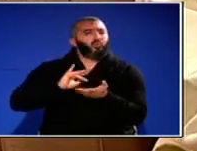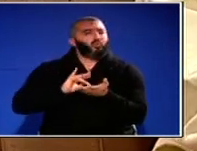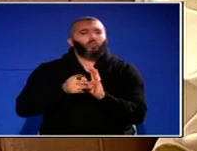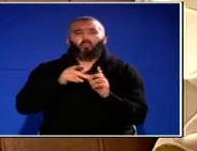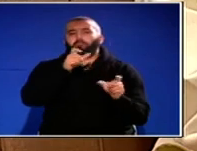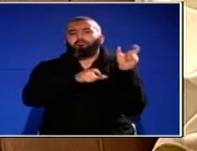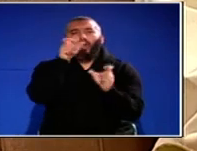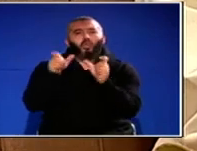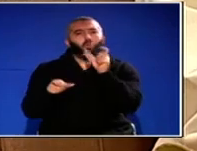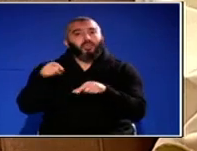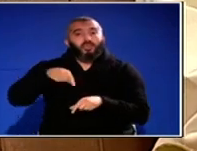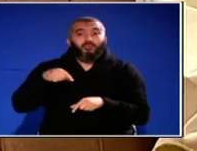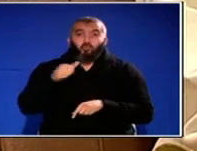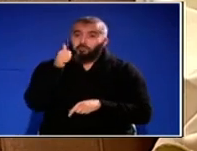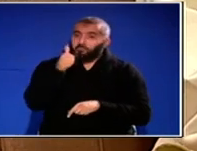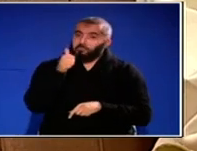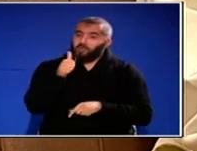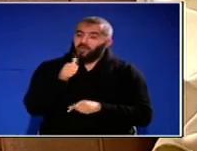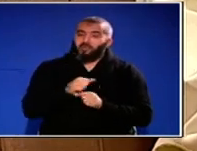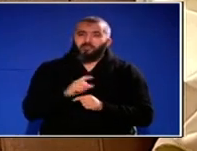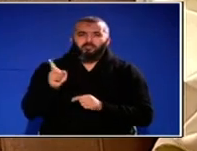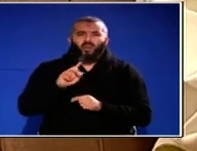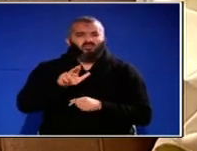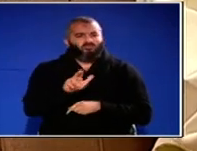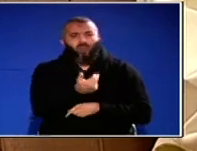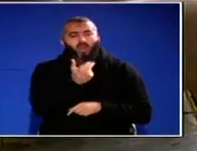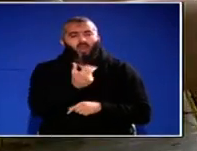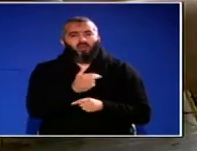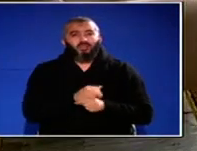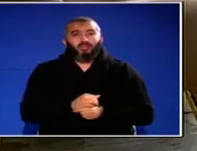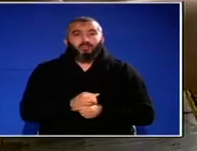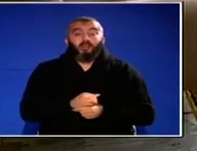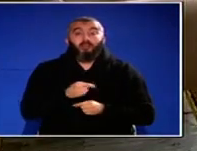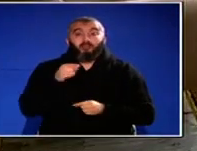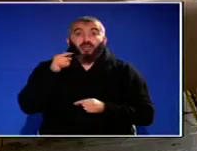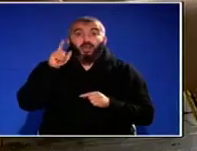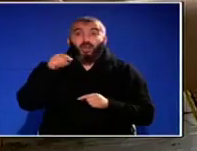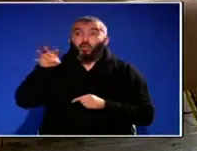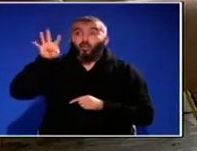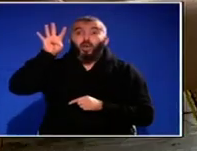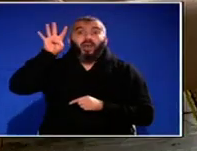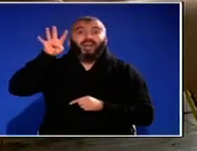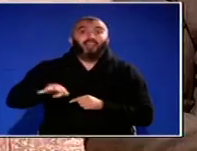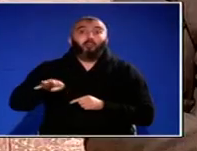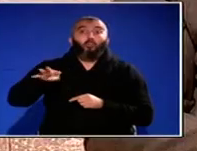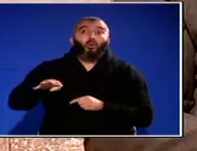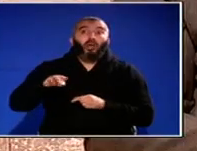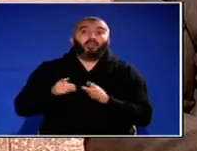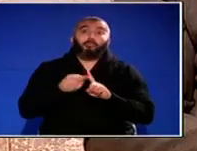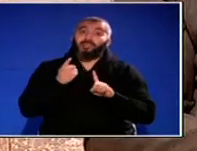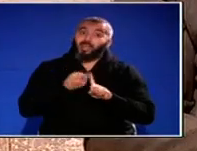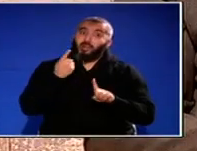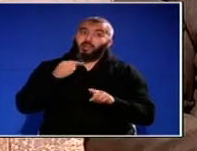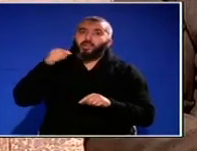كان لنا من أمر نفعله في هذه الأشهر فهو أن نبالغ الإحسان